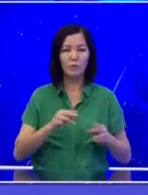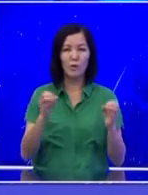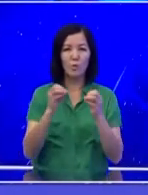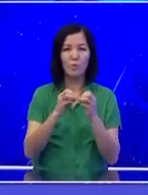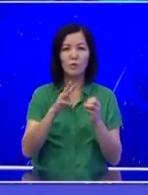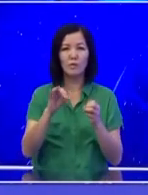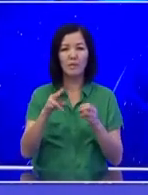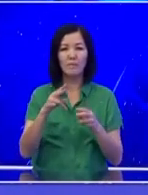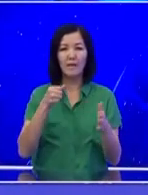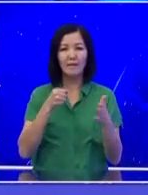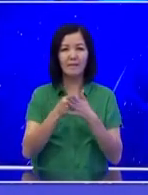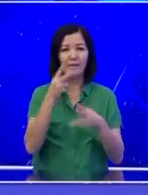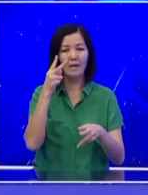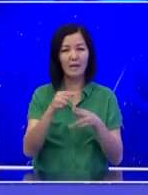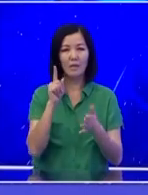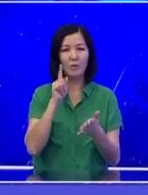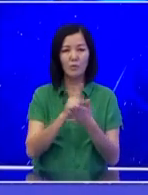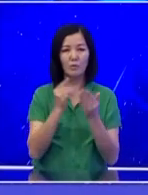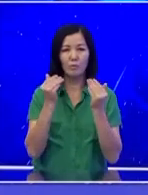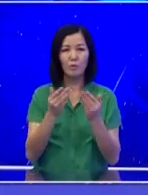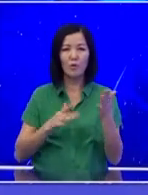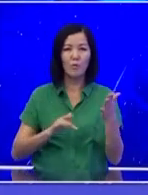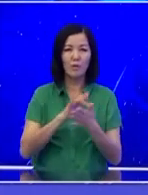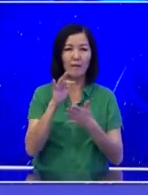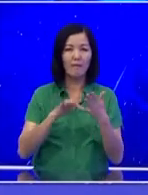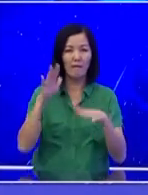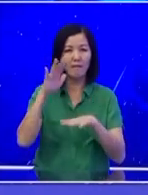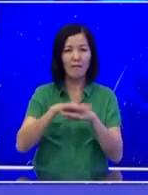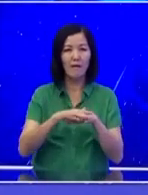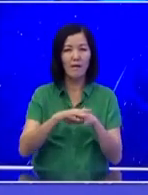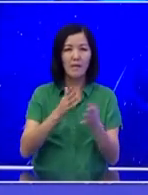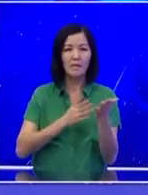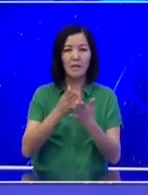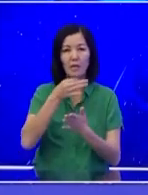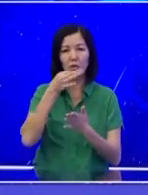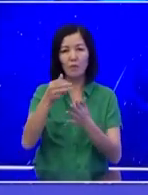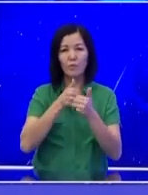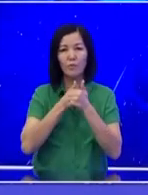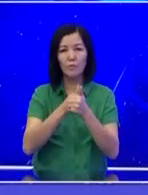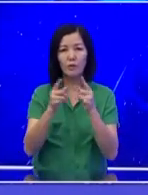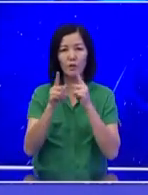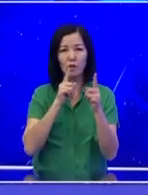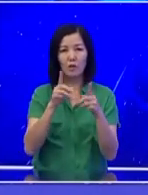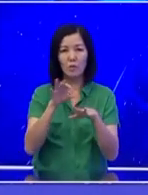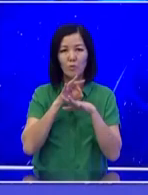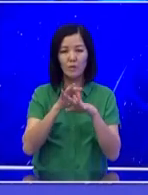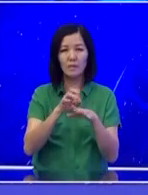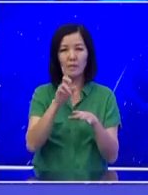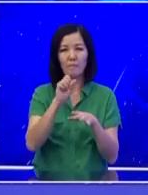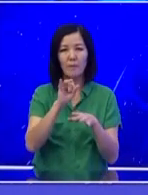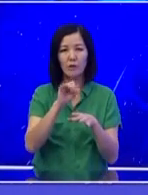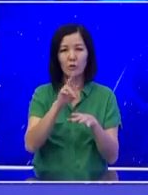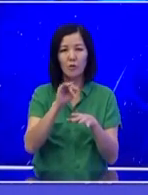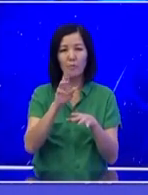Құрылыс жұмыстары 10 тамызда аяқталуы тиіс. Бүгін ауда қала әкімдерінің салаға жауапты орынбасарлар мен селекторлық кеңес өткізген